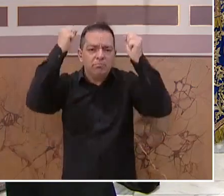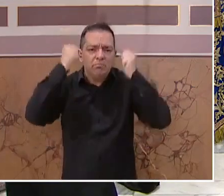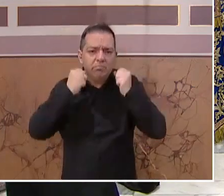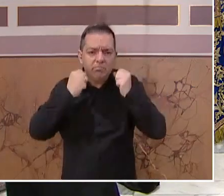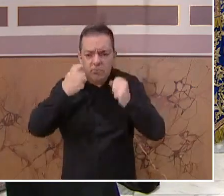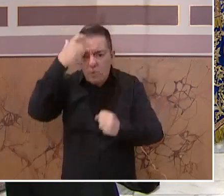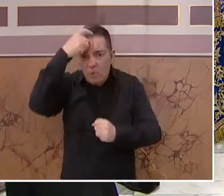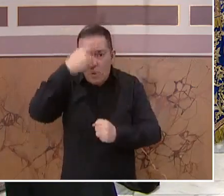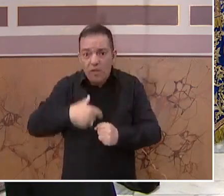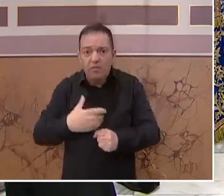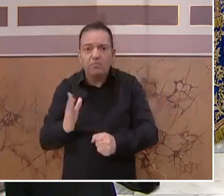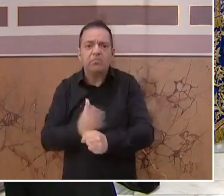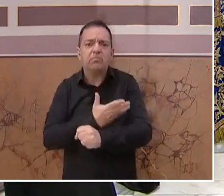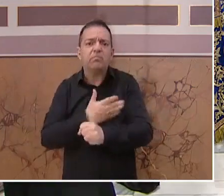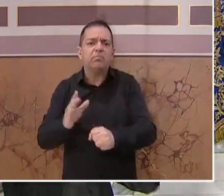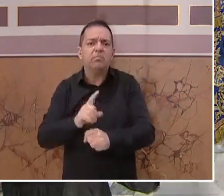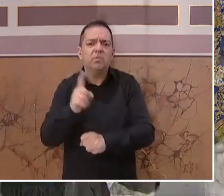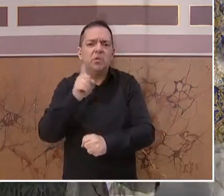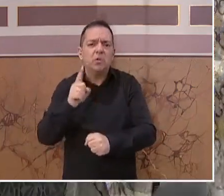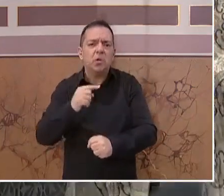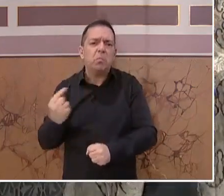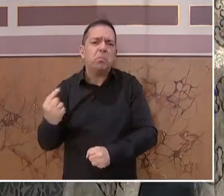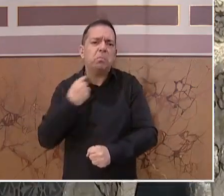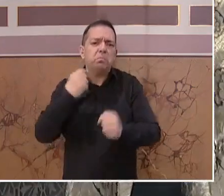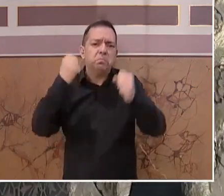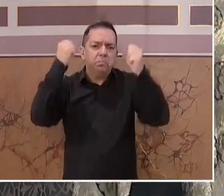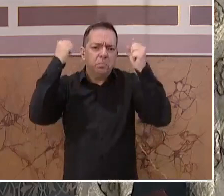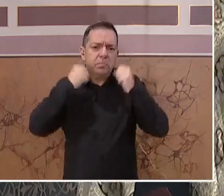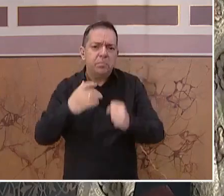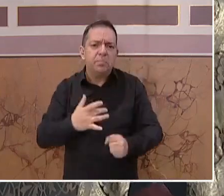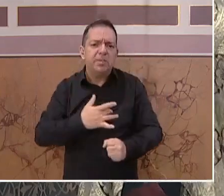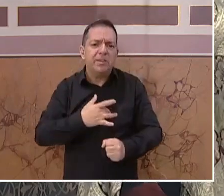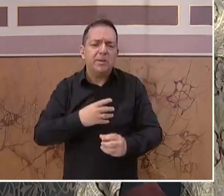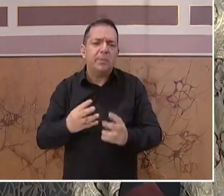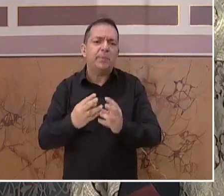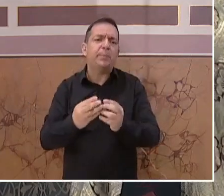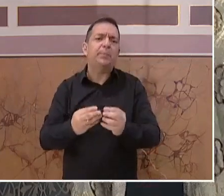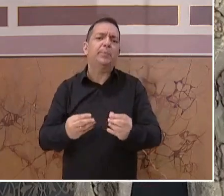σου, την ζωή σου, την ψυχή σου.